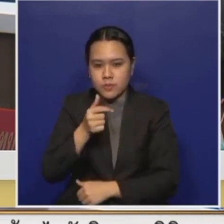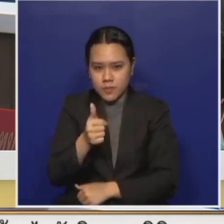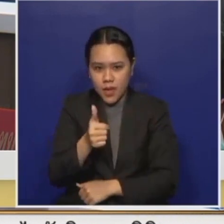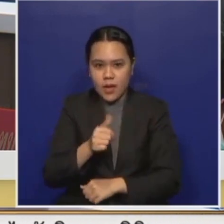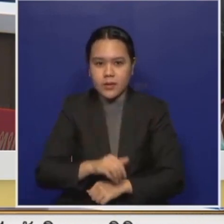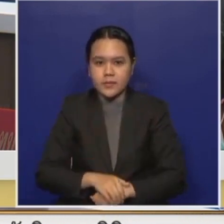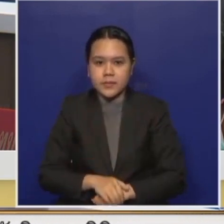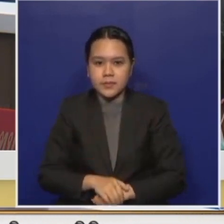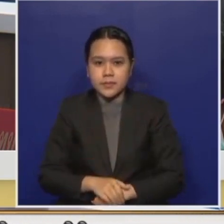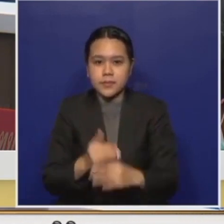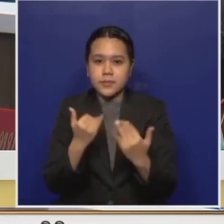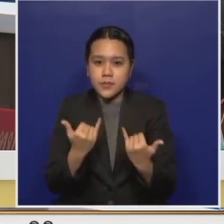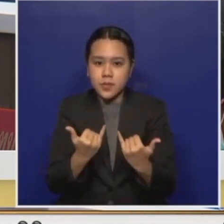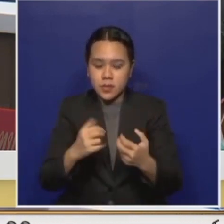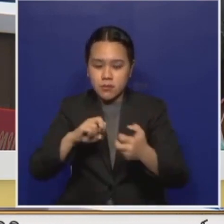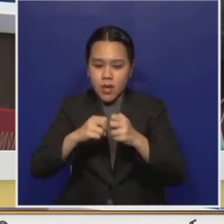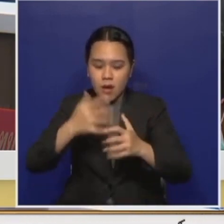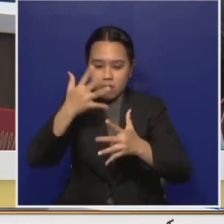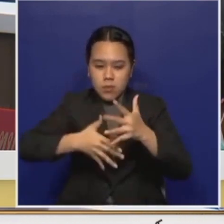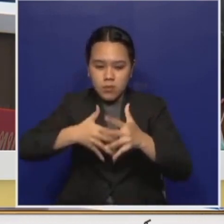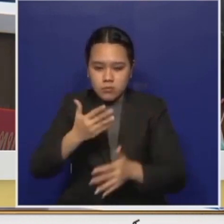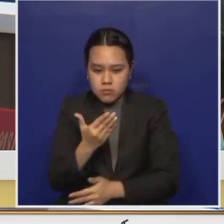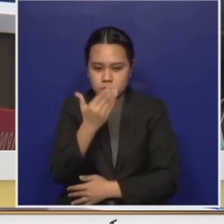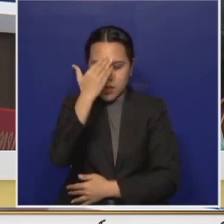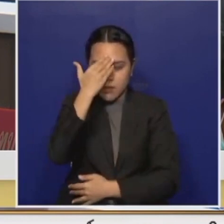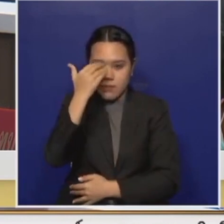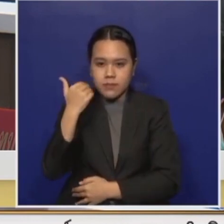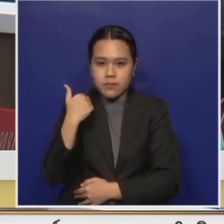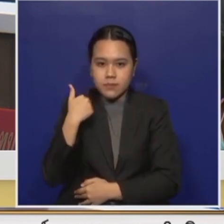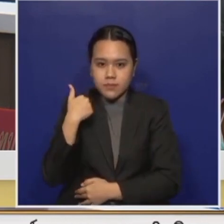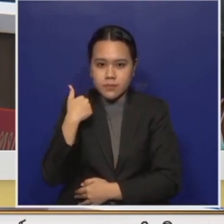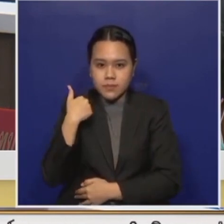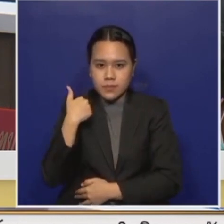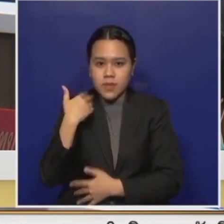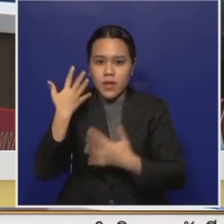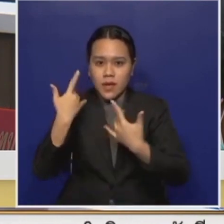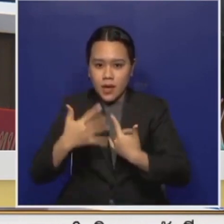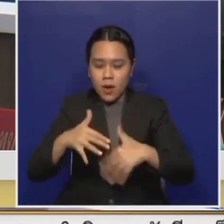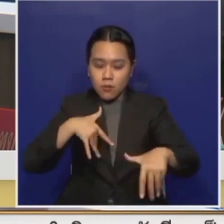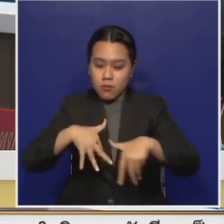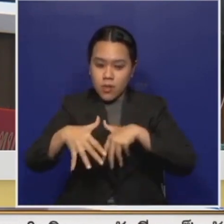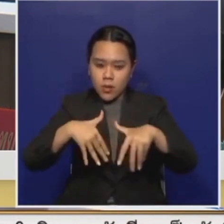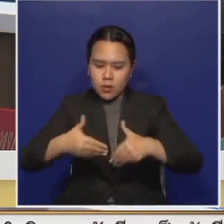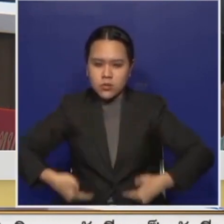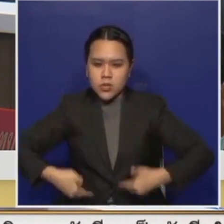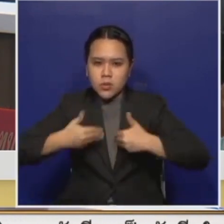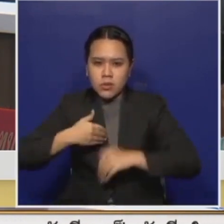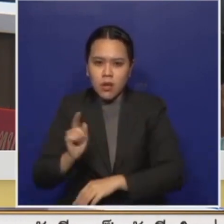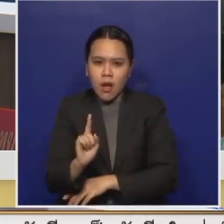ในภาววิกิจอย่างนี้นะครับแลวพน้พระชาชนจะเปอยางไรทํานครับ